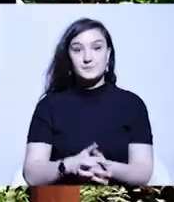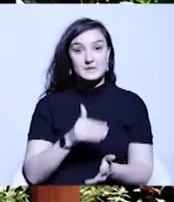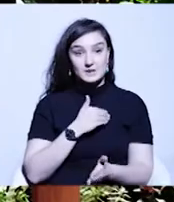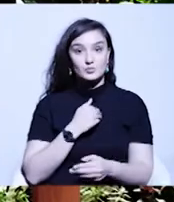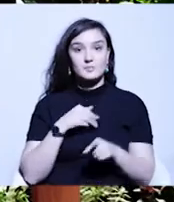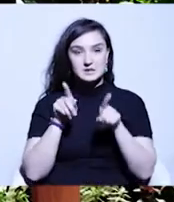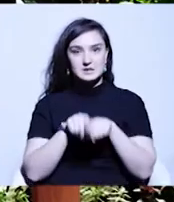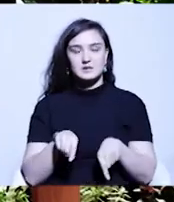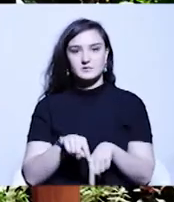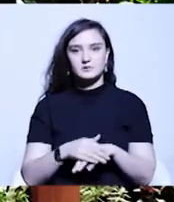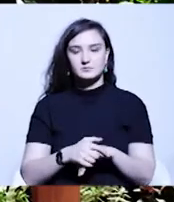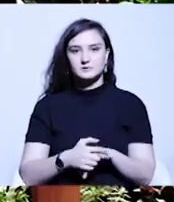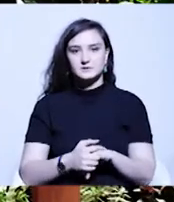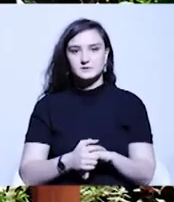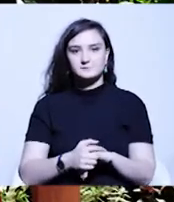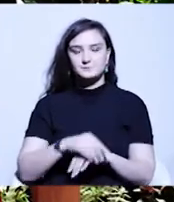მეც ასევე